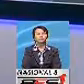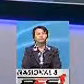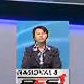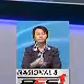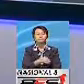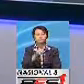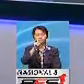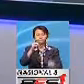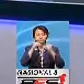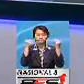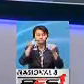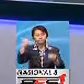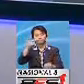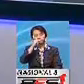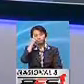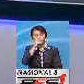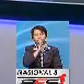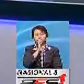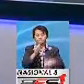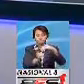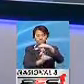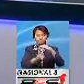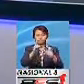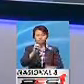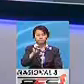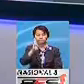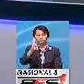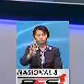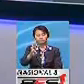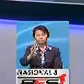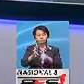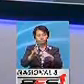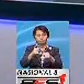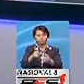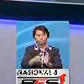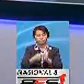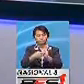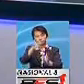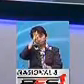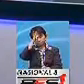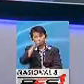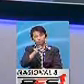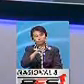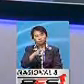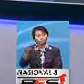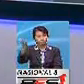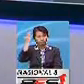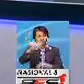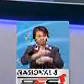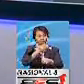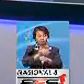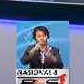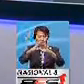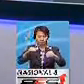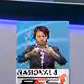Dalam satu majlis lain, Datuk Seri Najib berkata dasar ekonomi baru D-E-B yang diperkenal ayahandanya Tun Razak dibentuk bagi